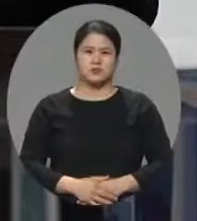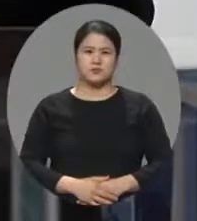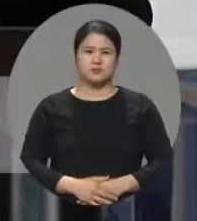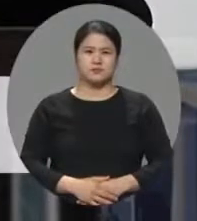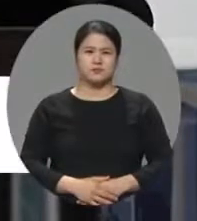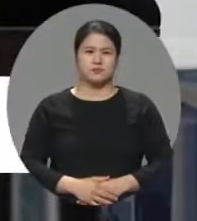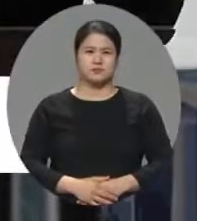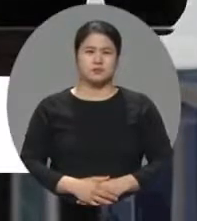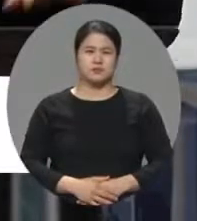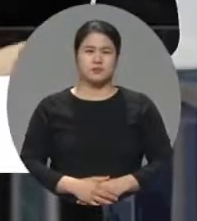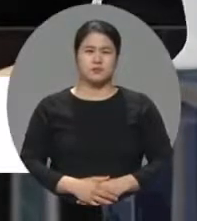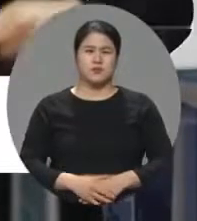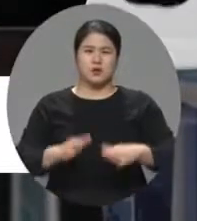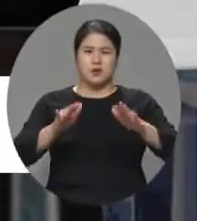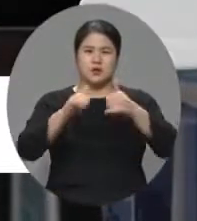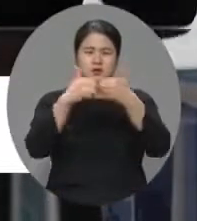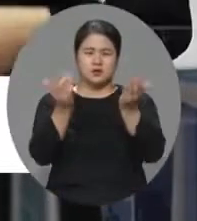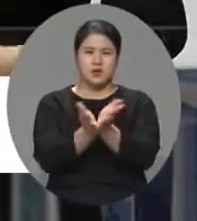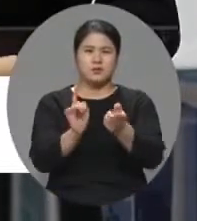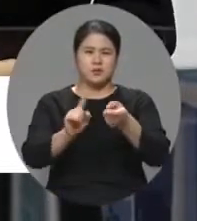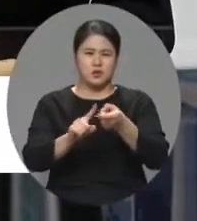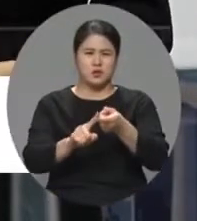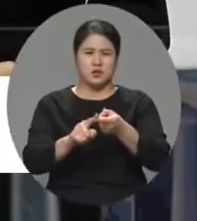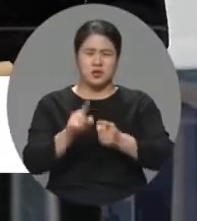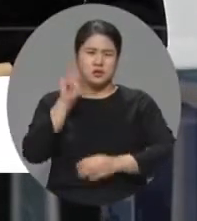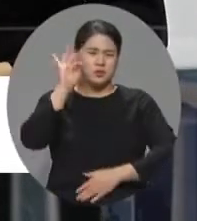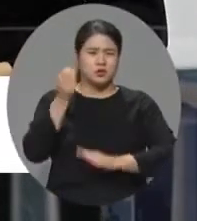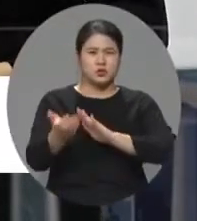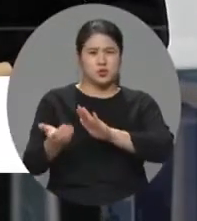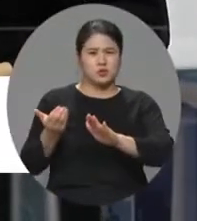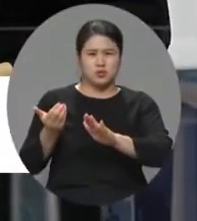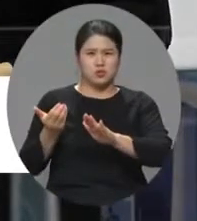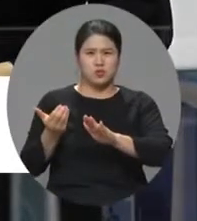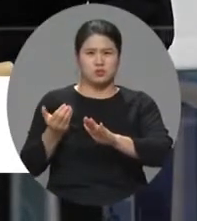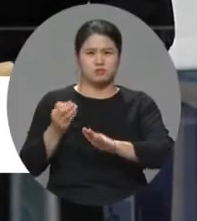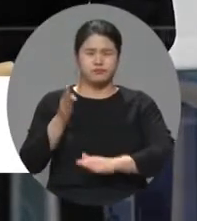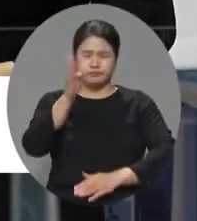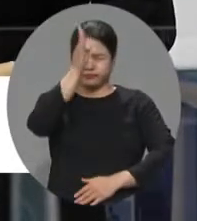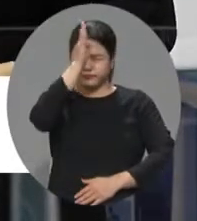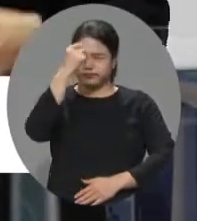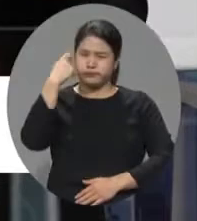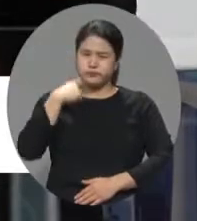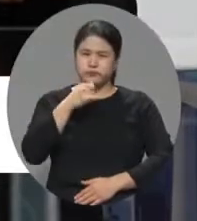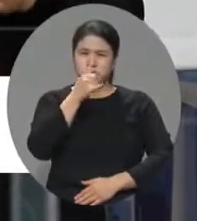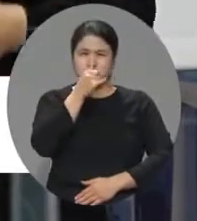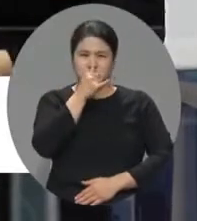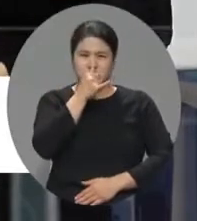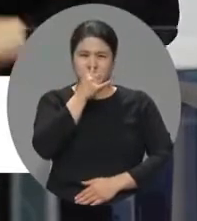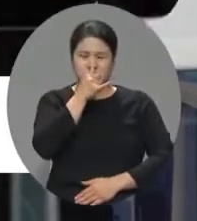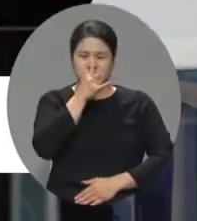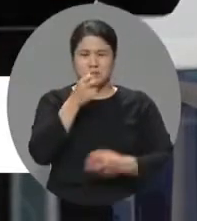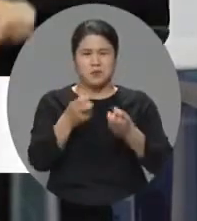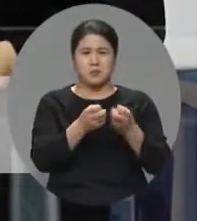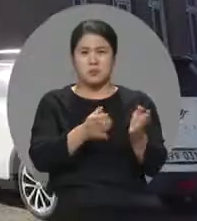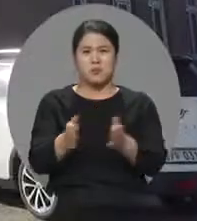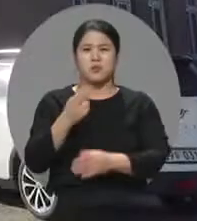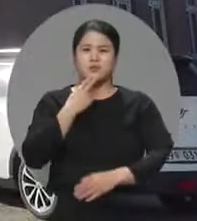구성원이 수일 전부터 증상이 있었음에도 불구하고 조치가 취해지지